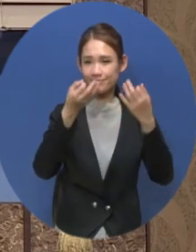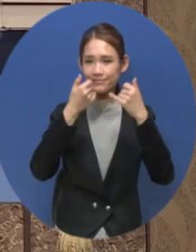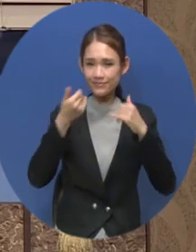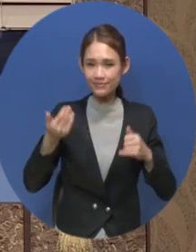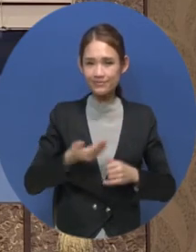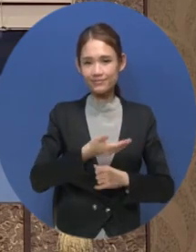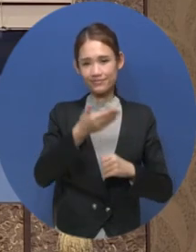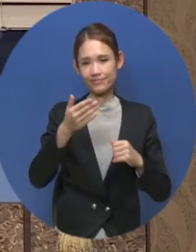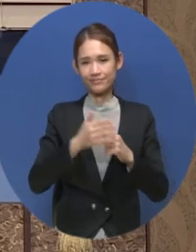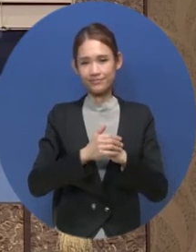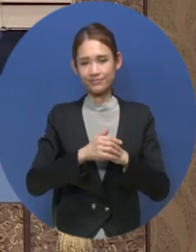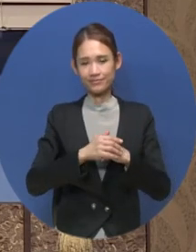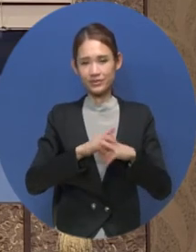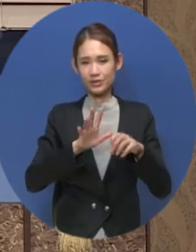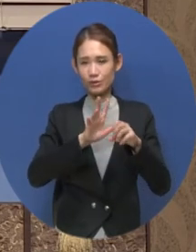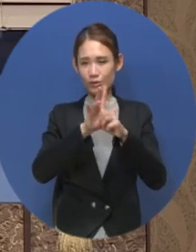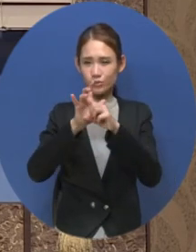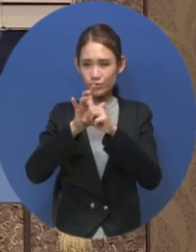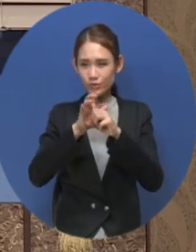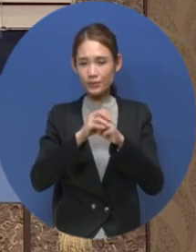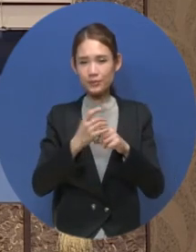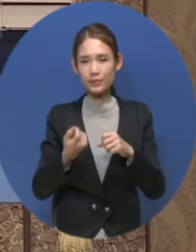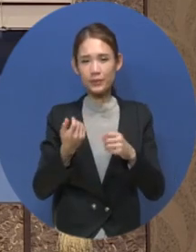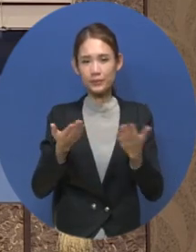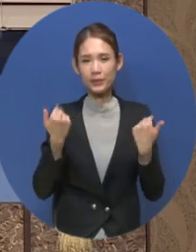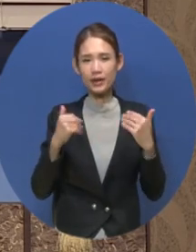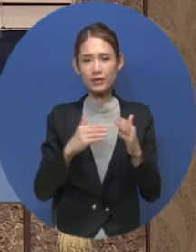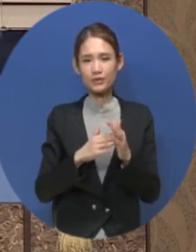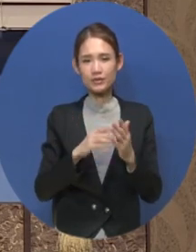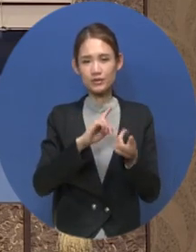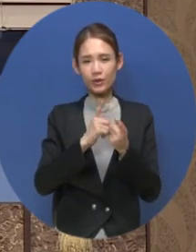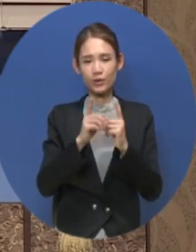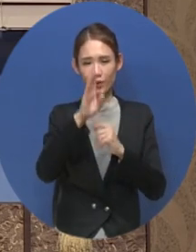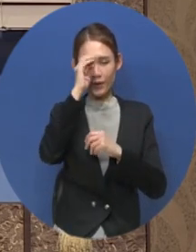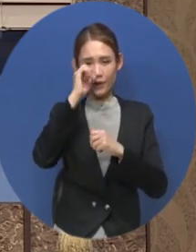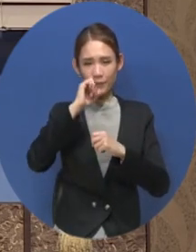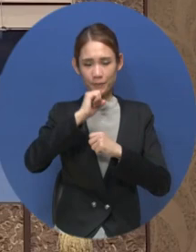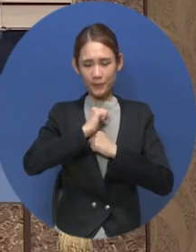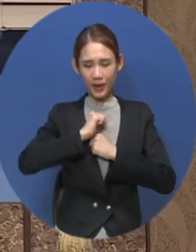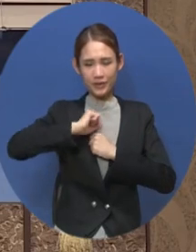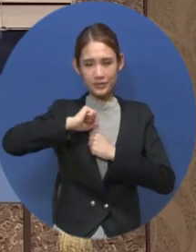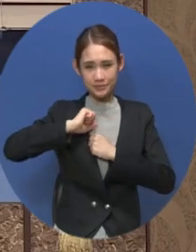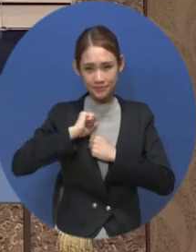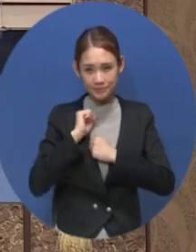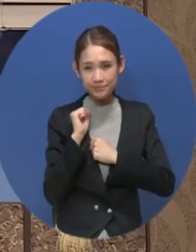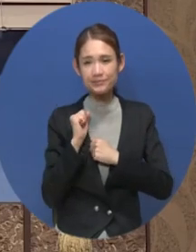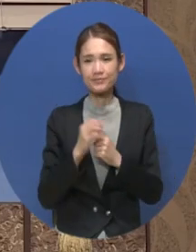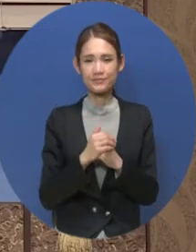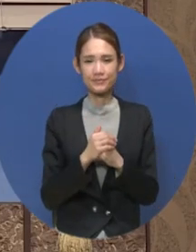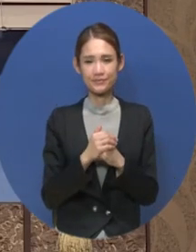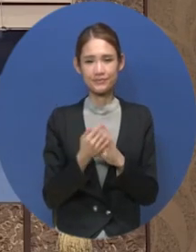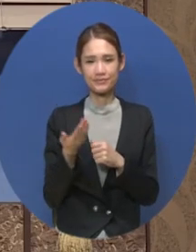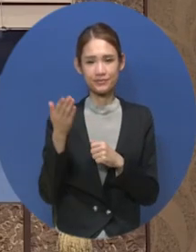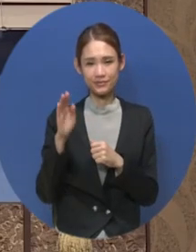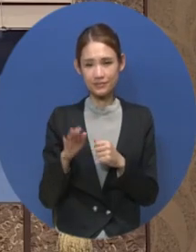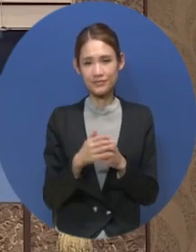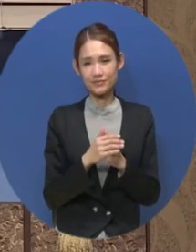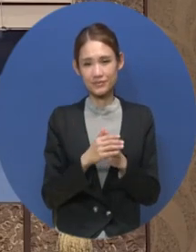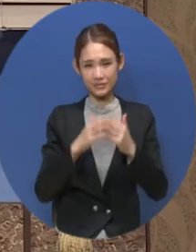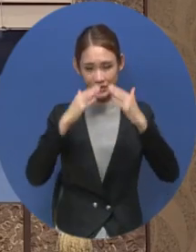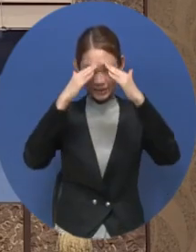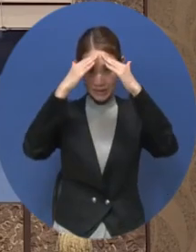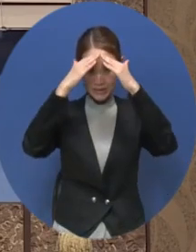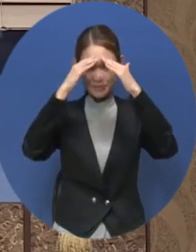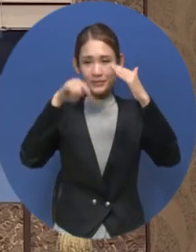여러분들도 코로나19가 빨리 갈 수 있도록 서로 방역 지침 잘 지키고 저희가 그래도 또 집에서는